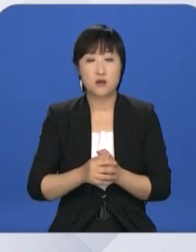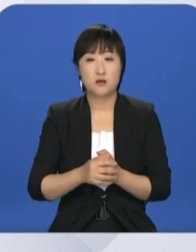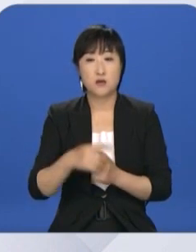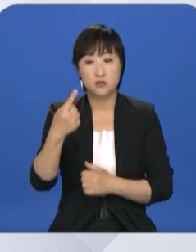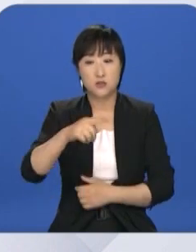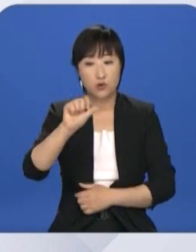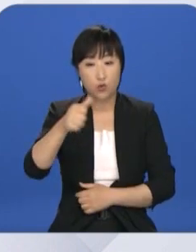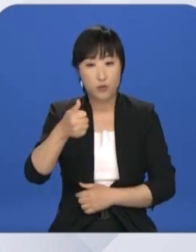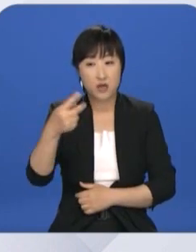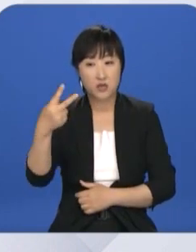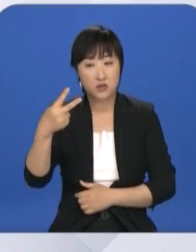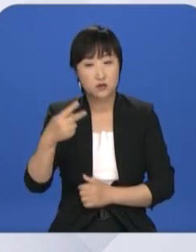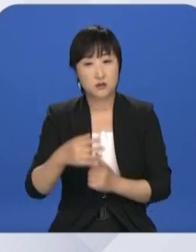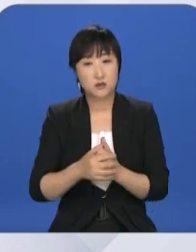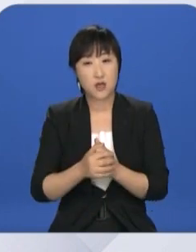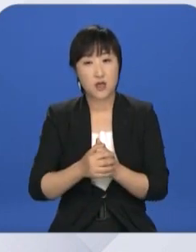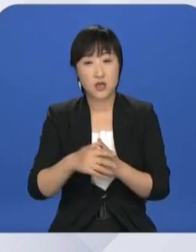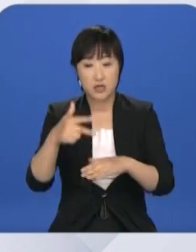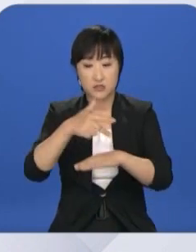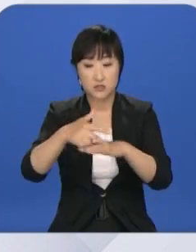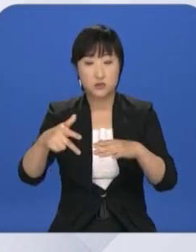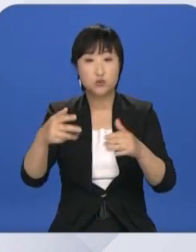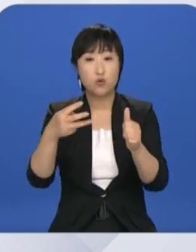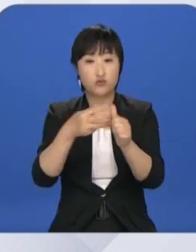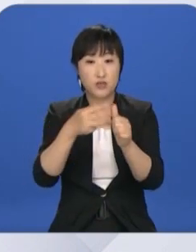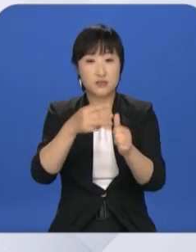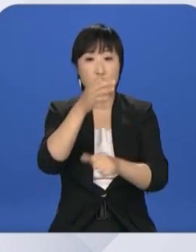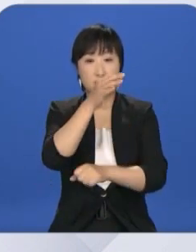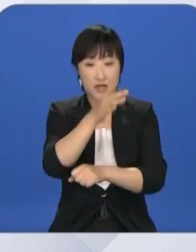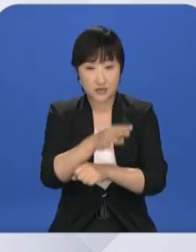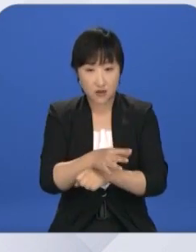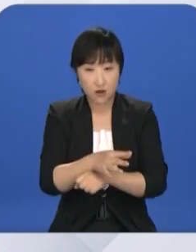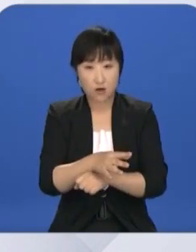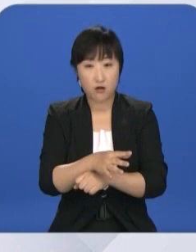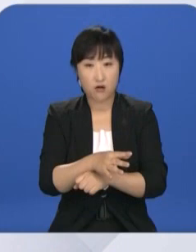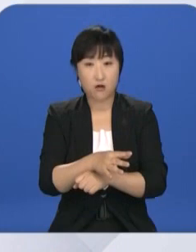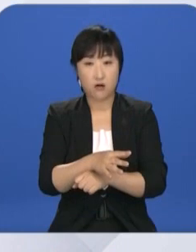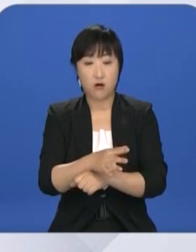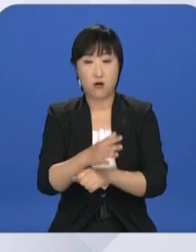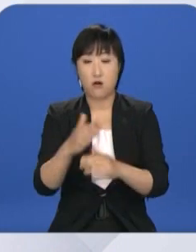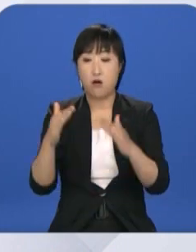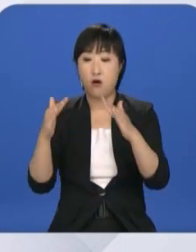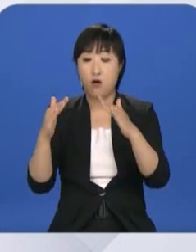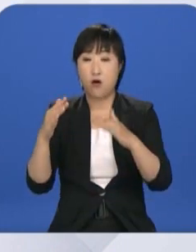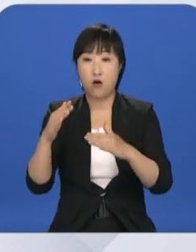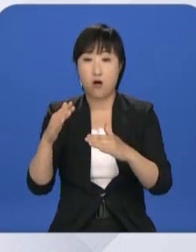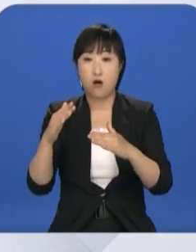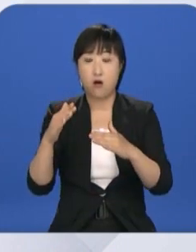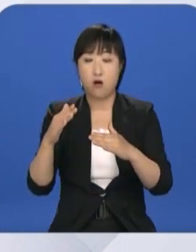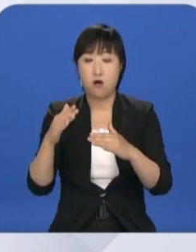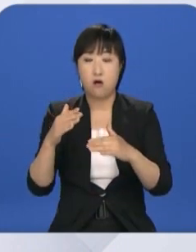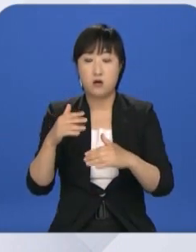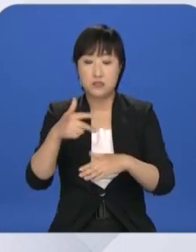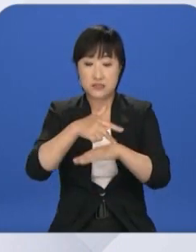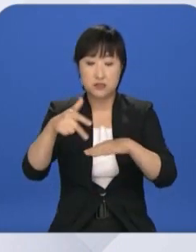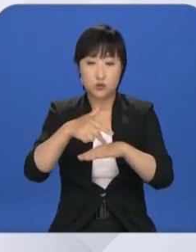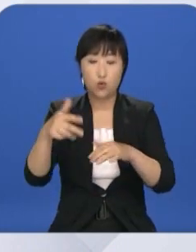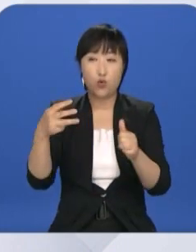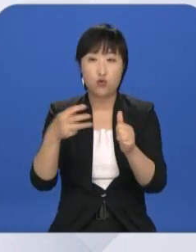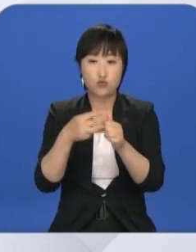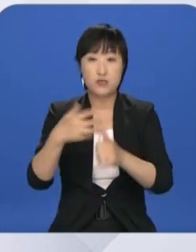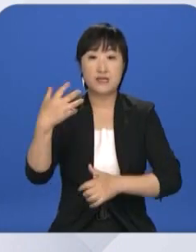500도 정도 되는데 그것을 우리 진도군에서 사서 그러니까 이제 농가는 진돗개 키우는 농가는 위탁하는